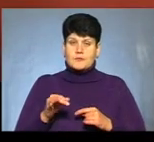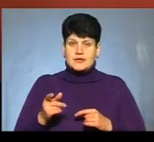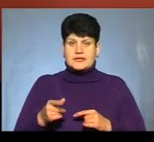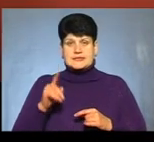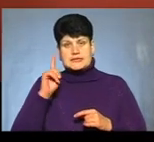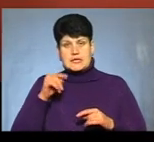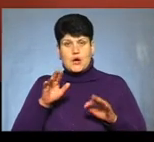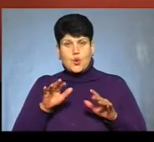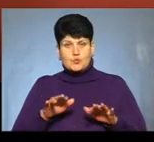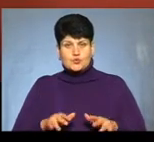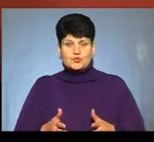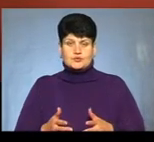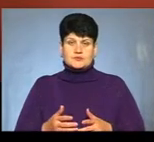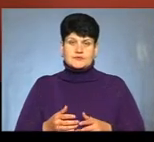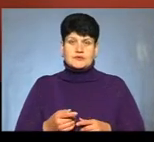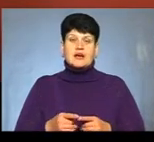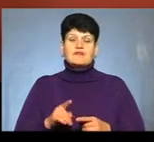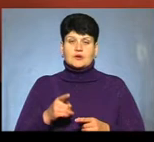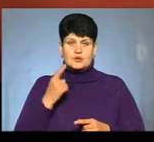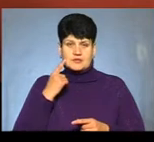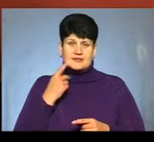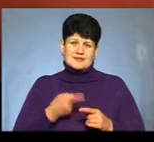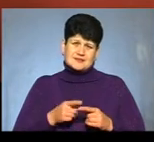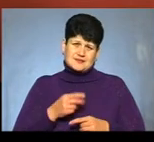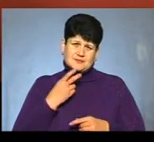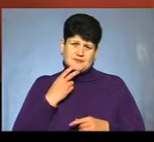мобільність, про знання комп'ютера.